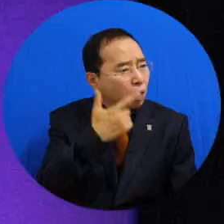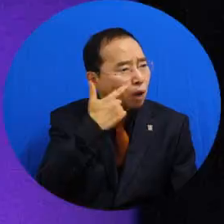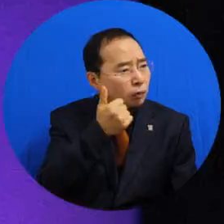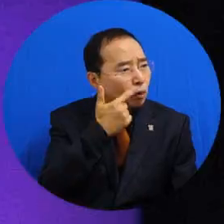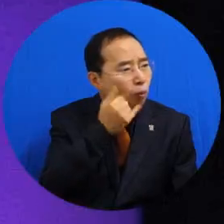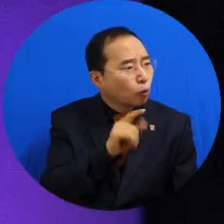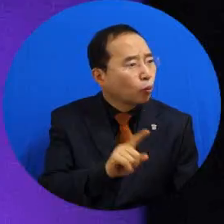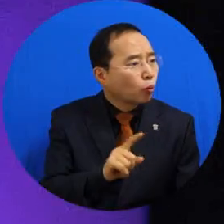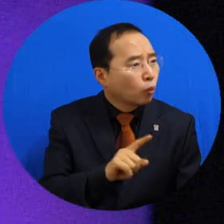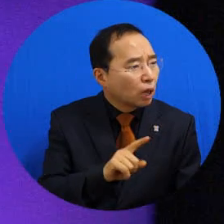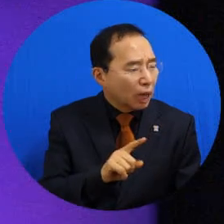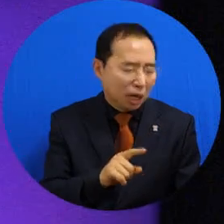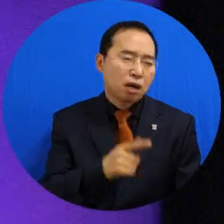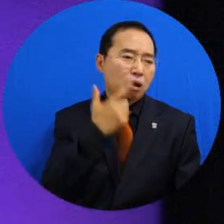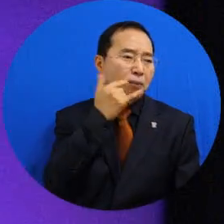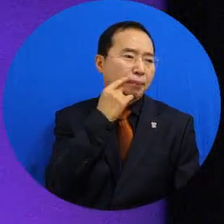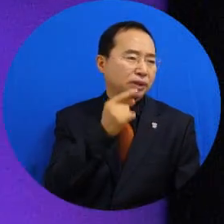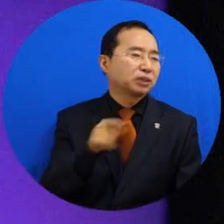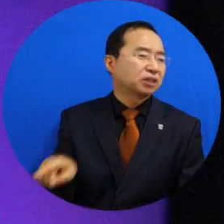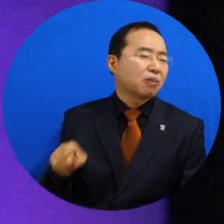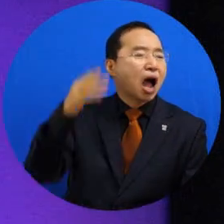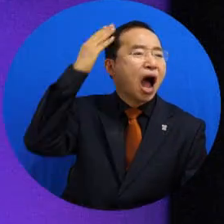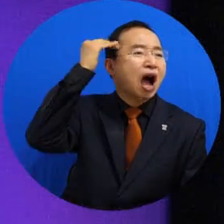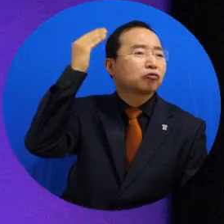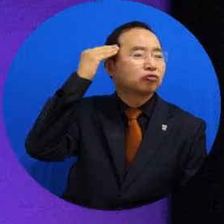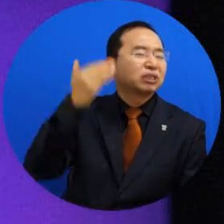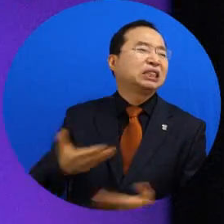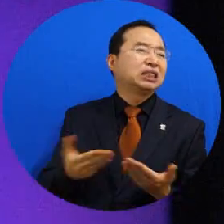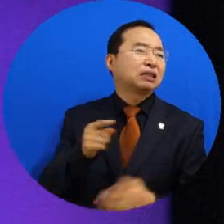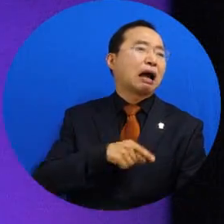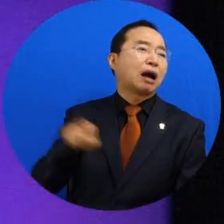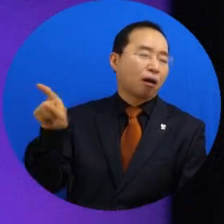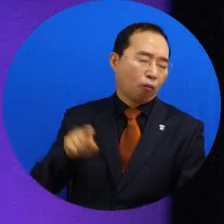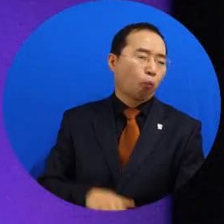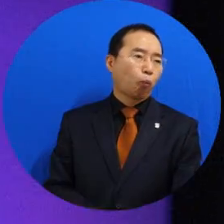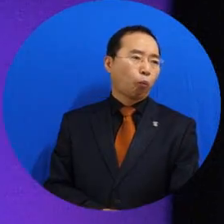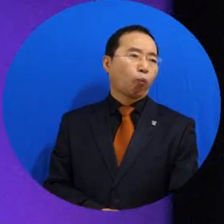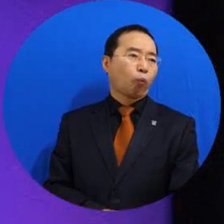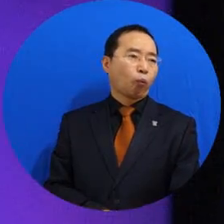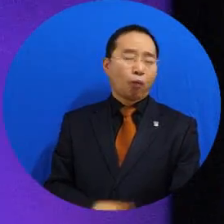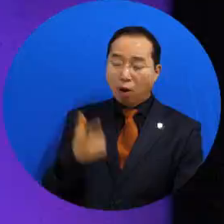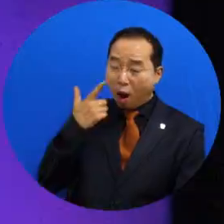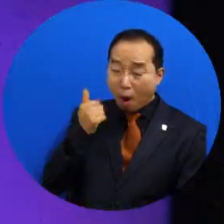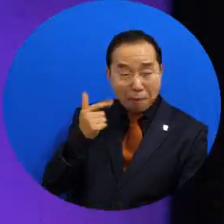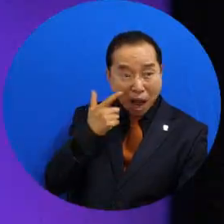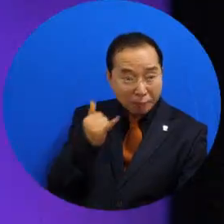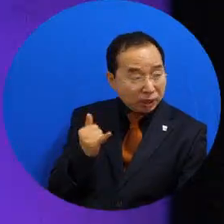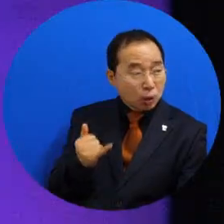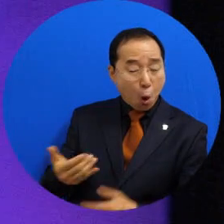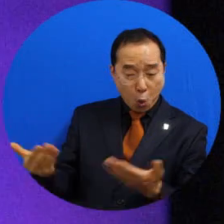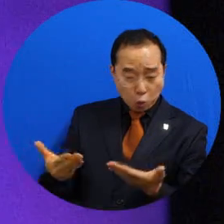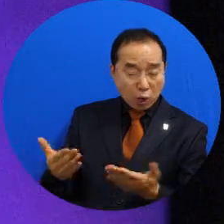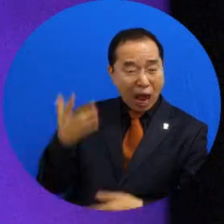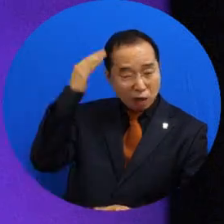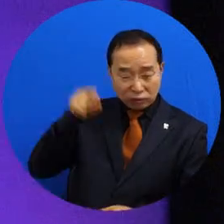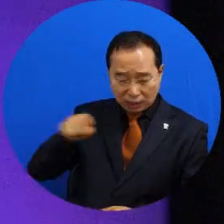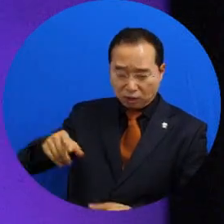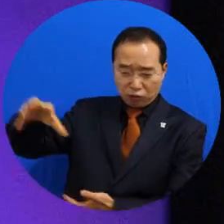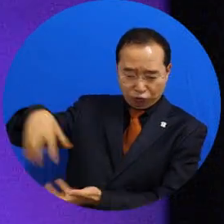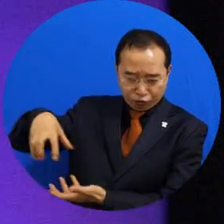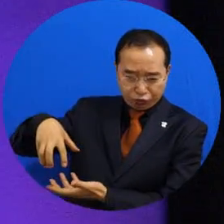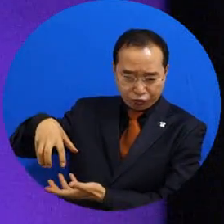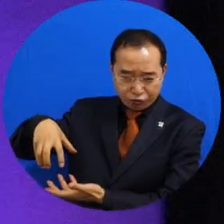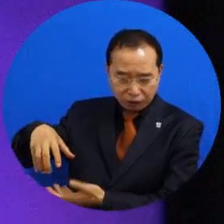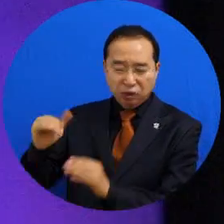엄마 아버지는 어디 있어? 그러니까 엄마 아버지는 한국에서 노동을 하고 계시대요. 엄마 아버지가 노동하시는 돈으로 저희가